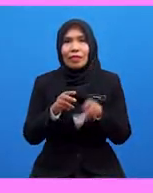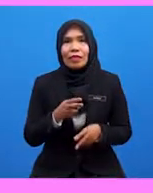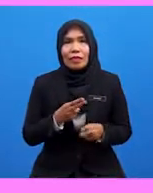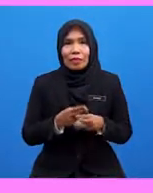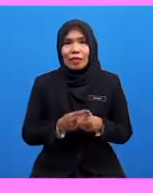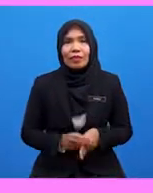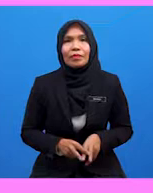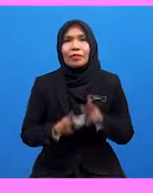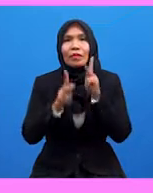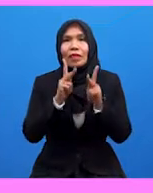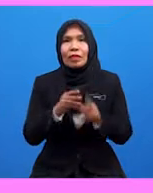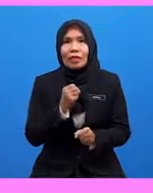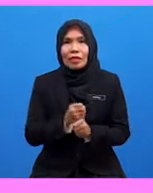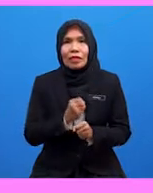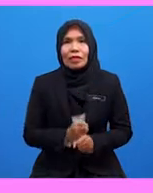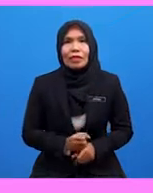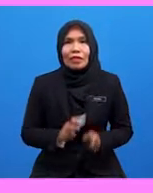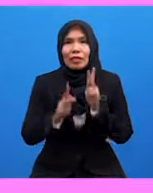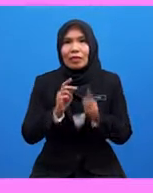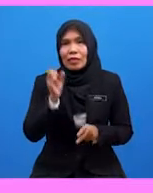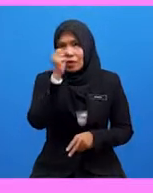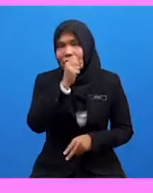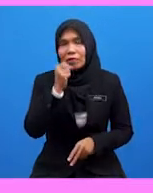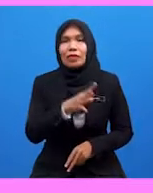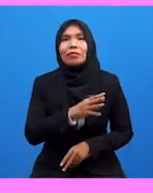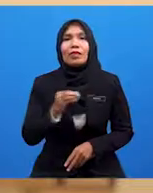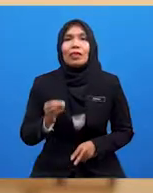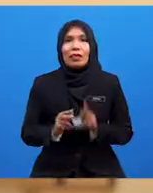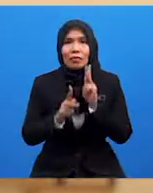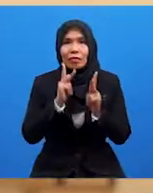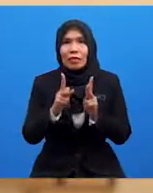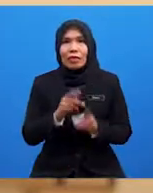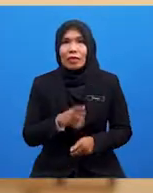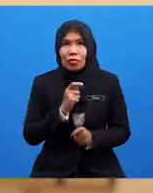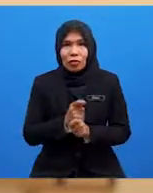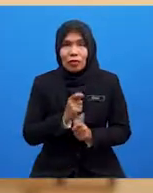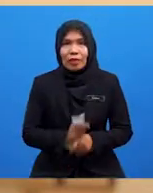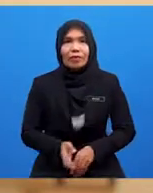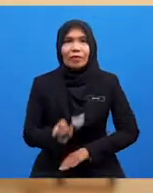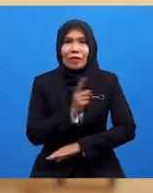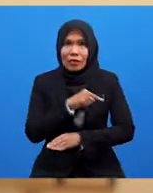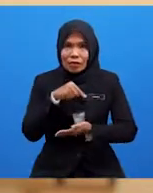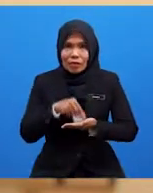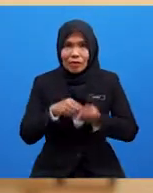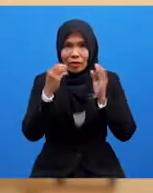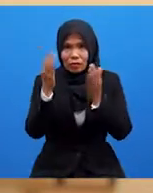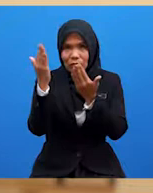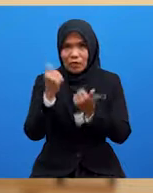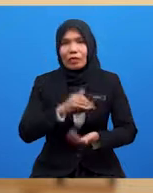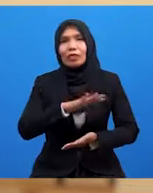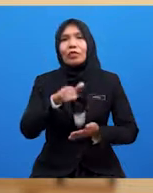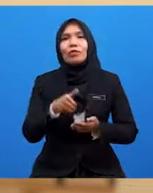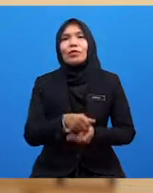kata kerja, kata adjektif dan kata tugas. Hari ini, cikgu harap semua